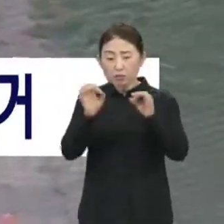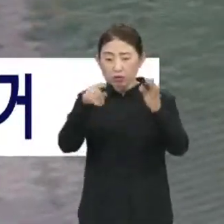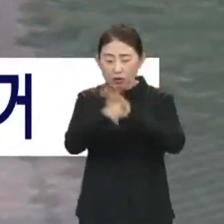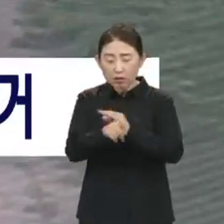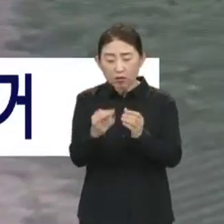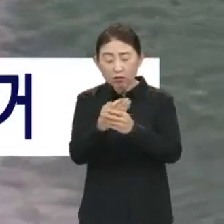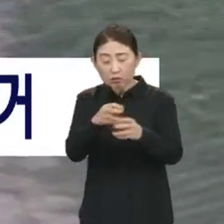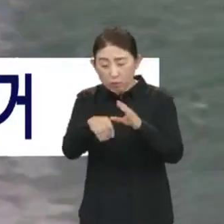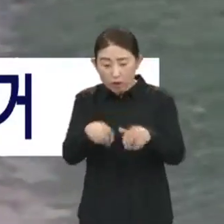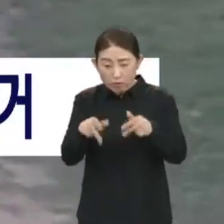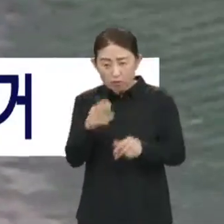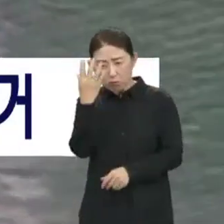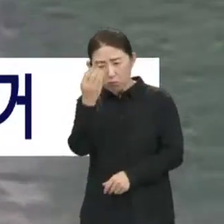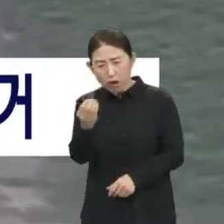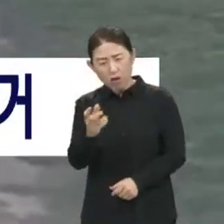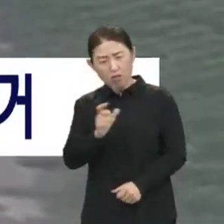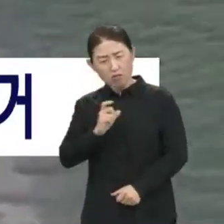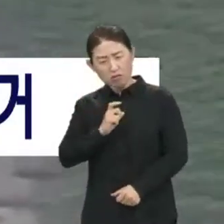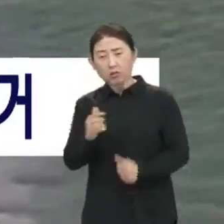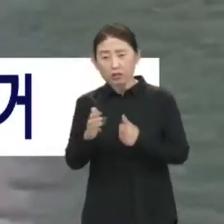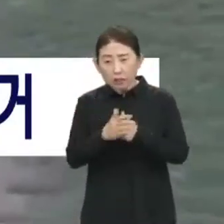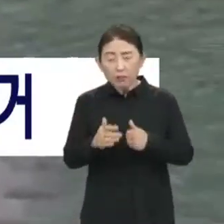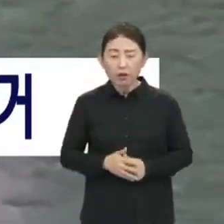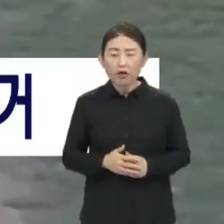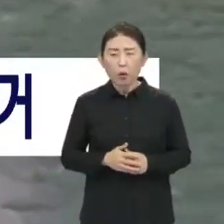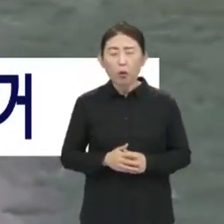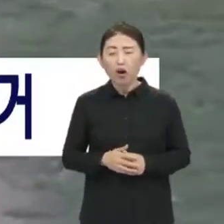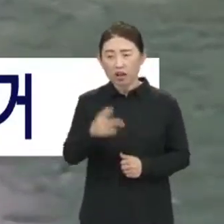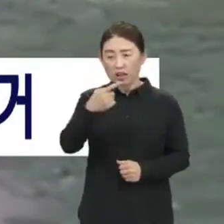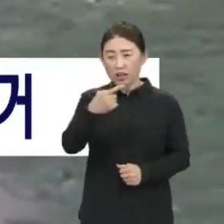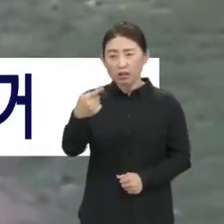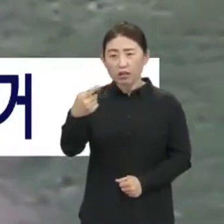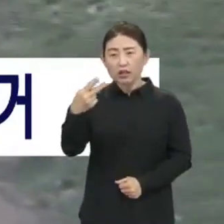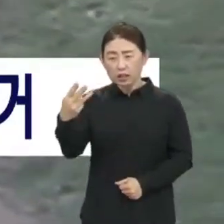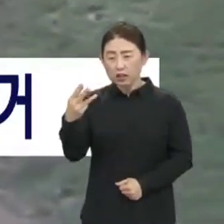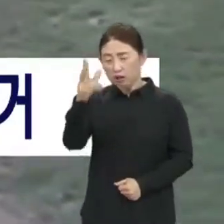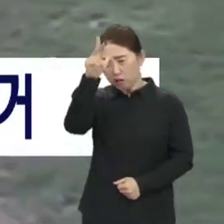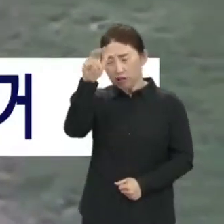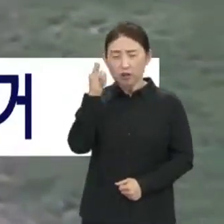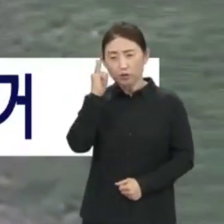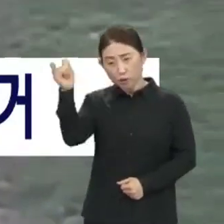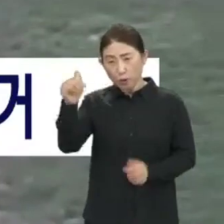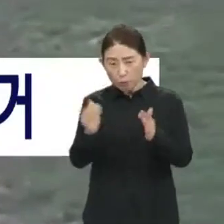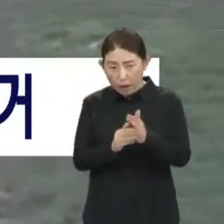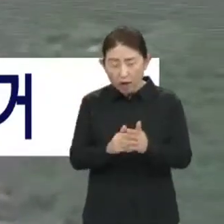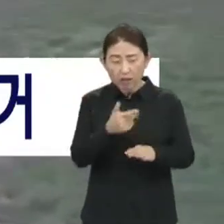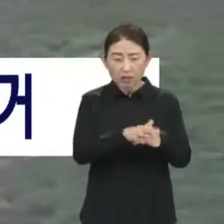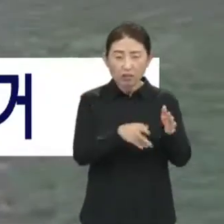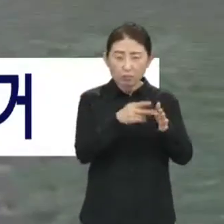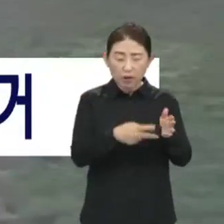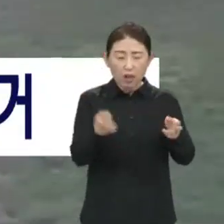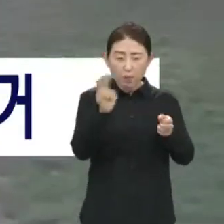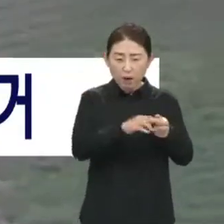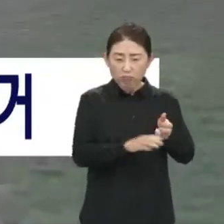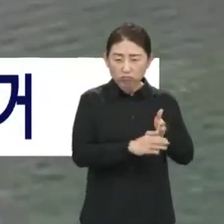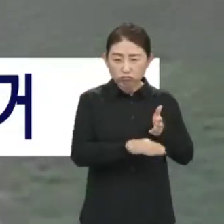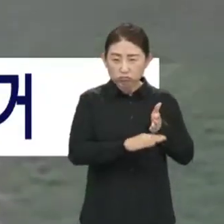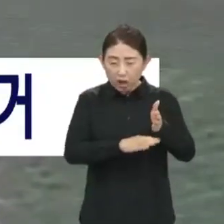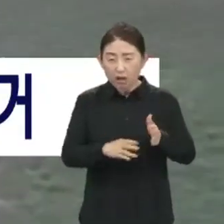수사에 나섰고 대천역에서 서울행 열차를 타고 있던 20대 현금 수거책 A씨를 한국철도공사와